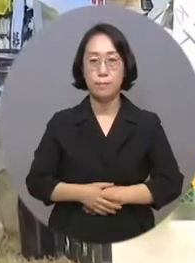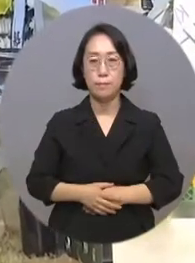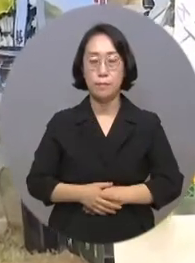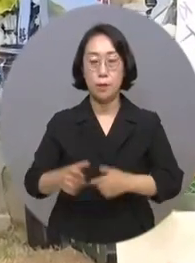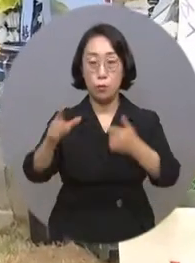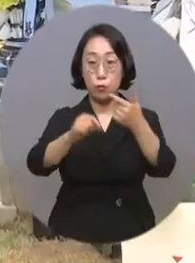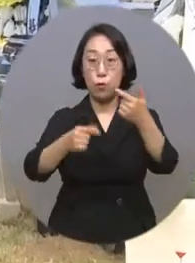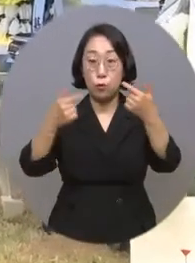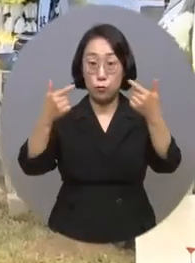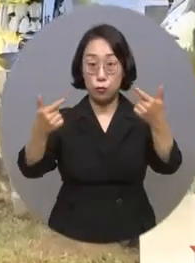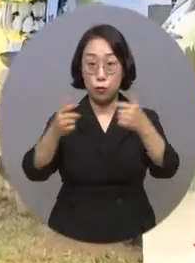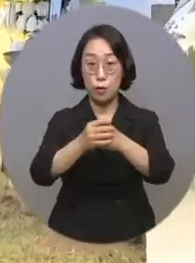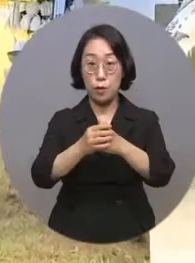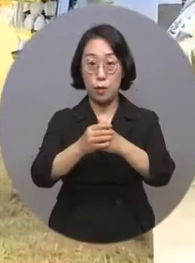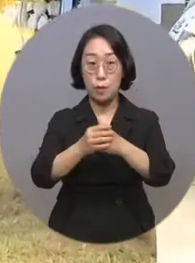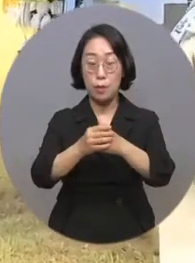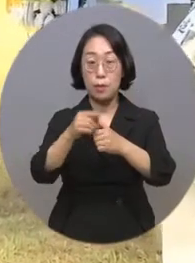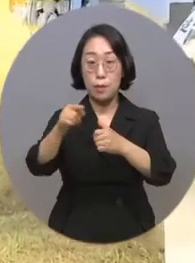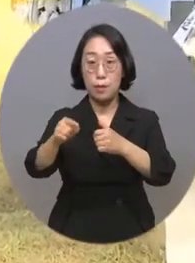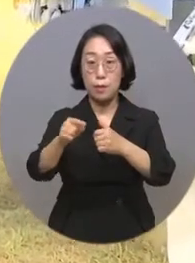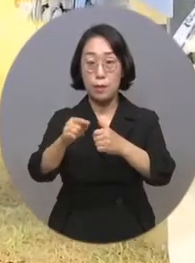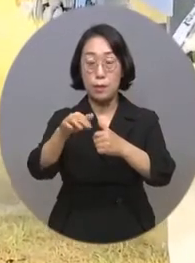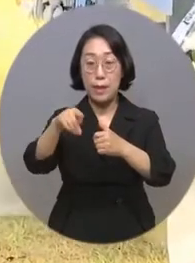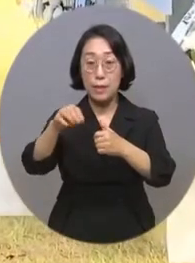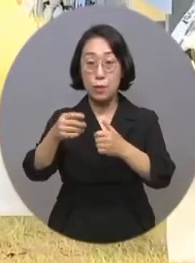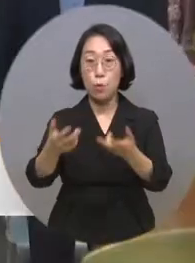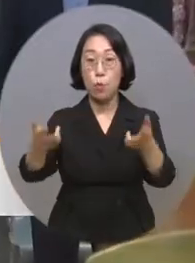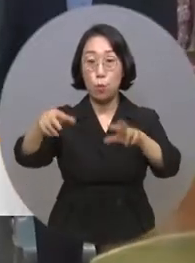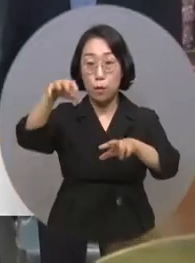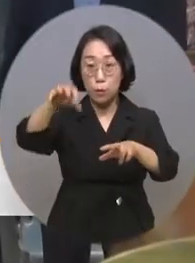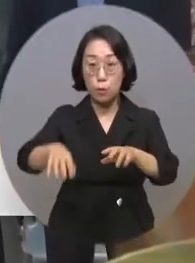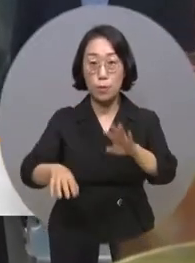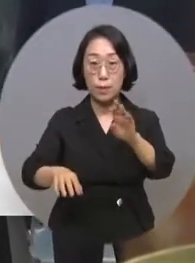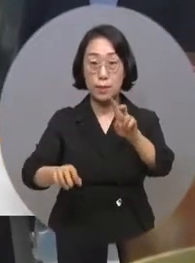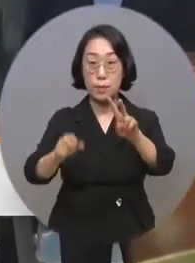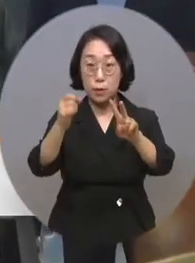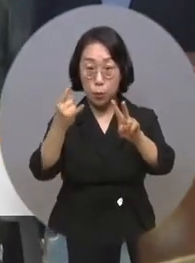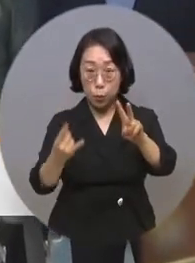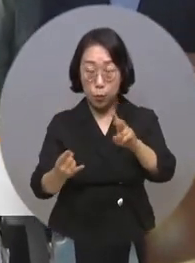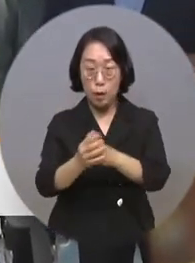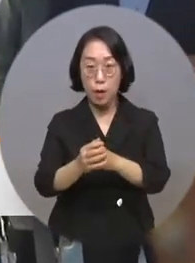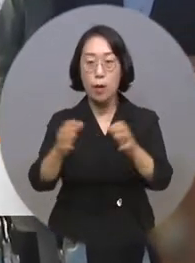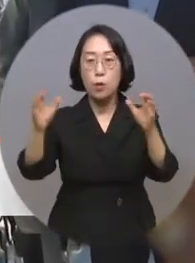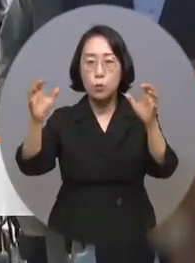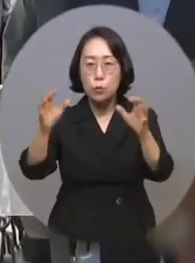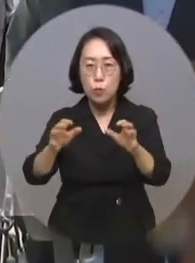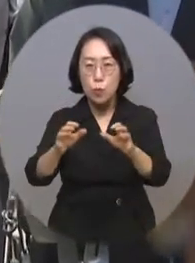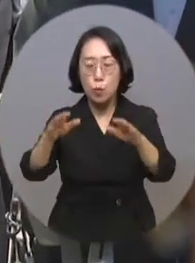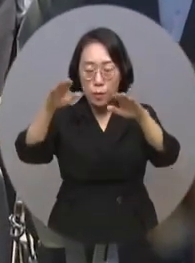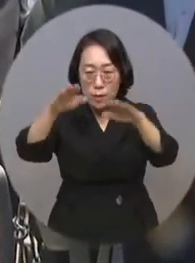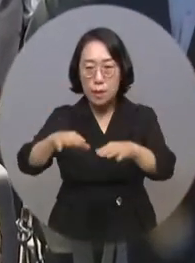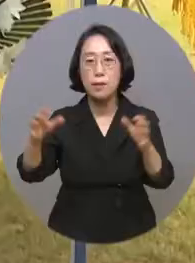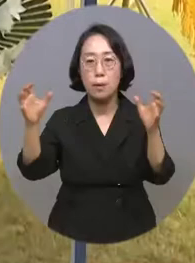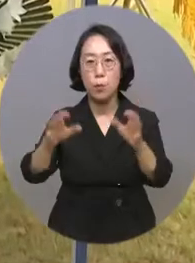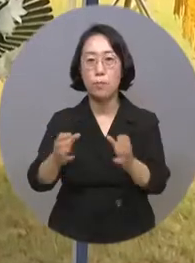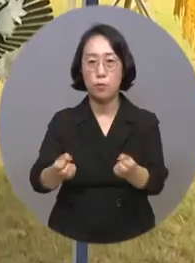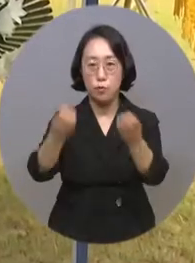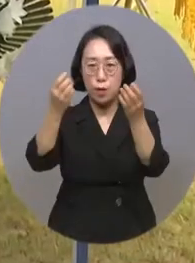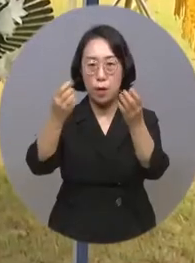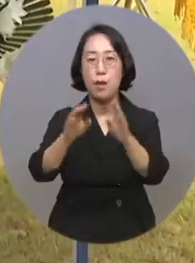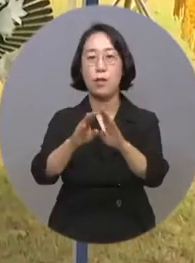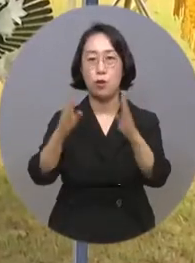지난 6월 6일 보문산 사정공원에서 제42회 반공 애국지사 총제향제가 진행되었습니다.